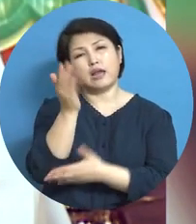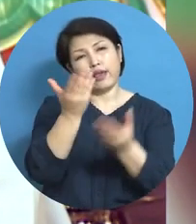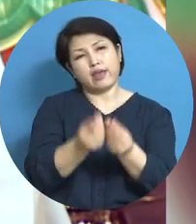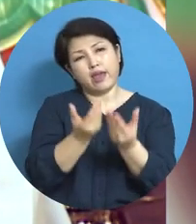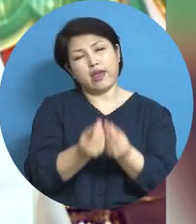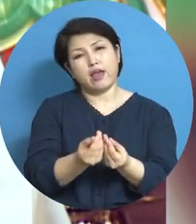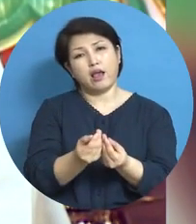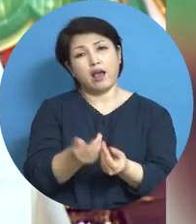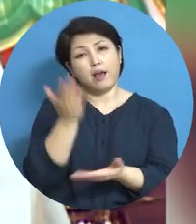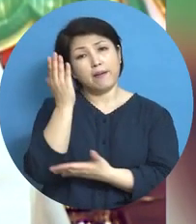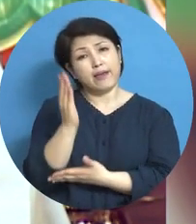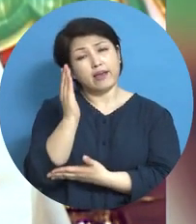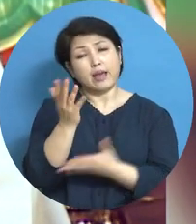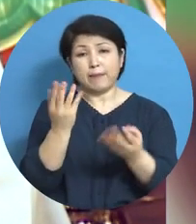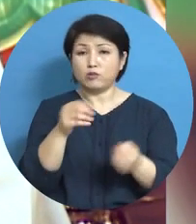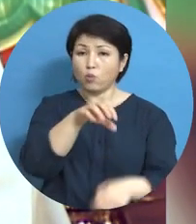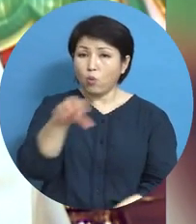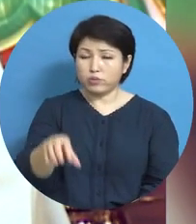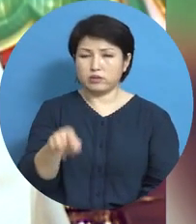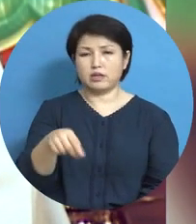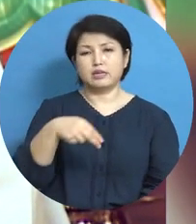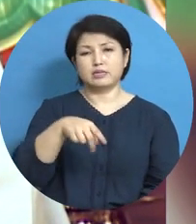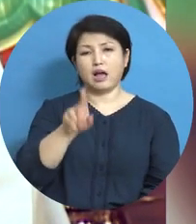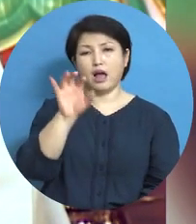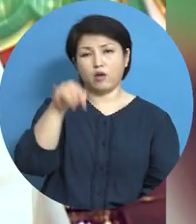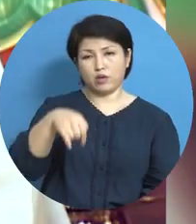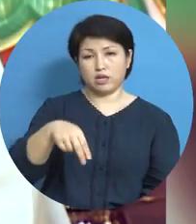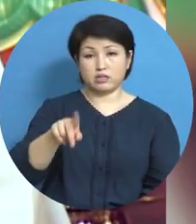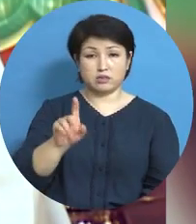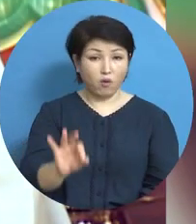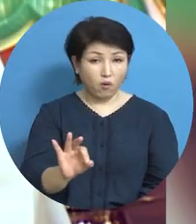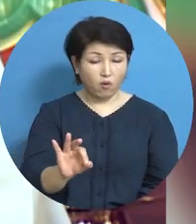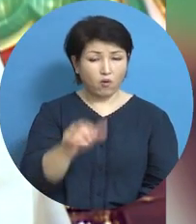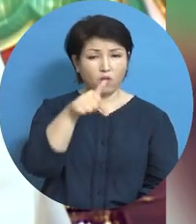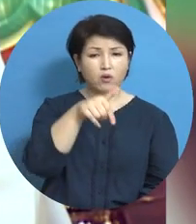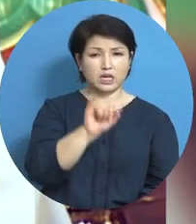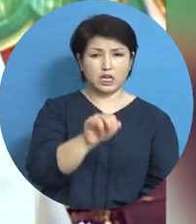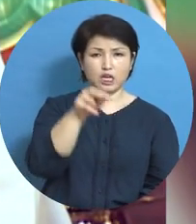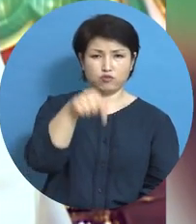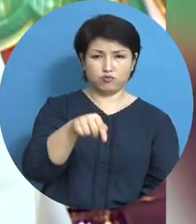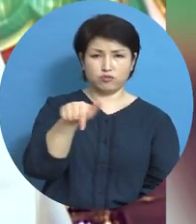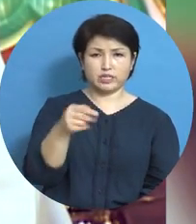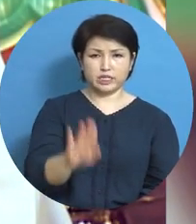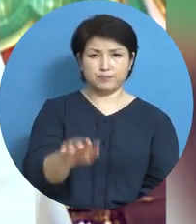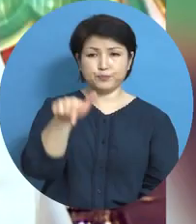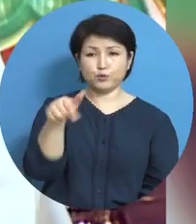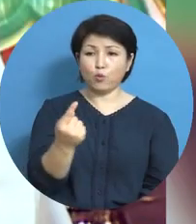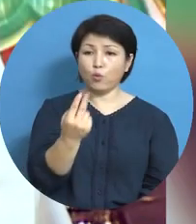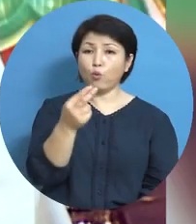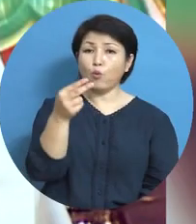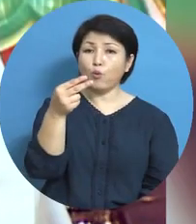사위국 기수국 고도원 이 제다바나. 두 번째가